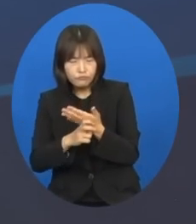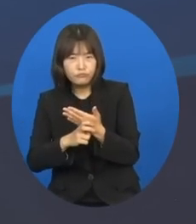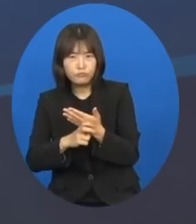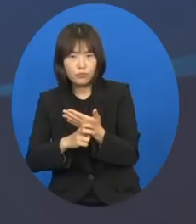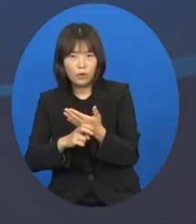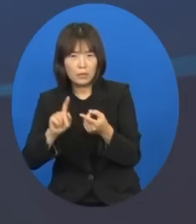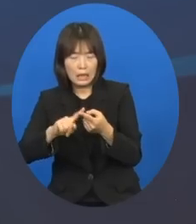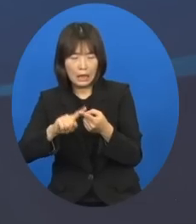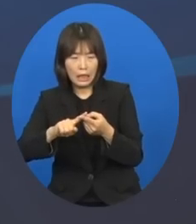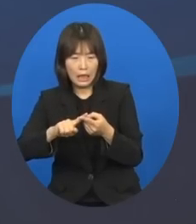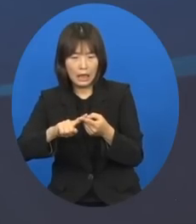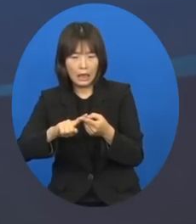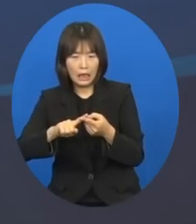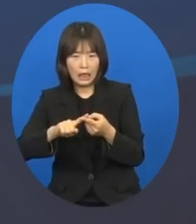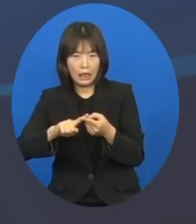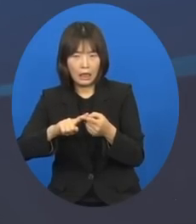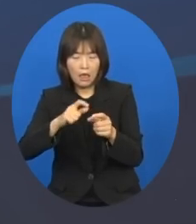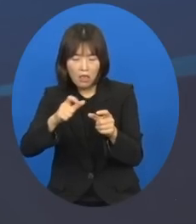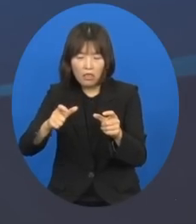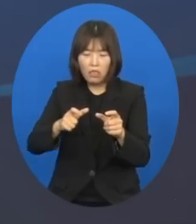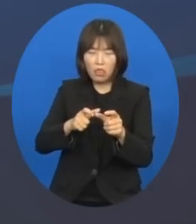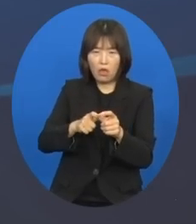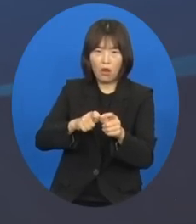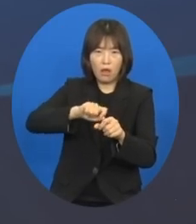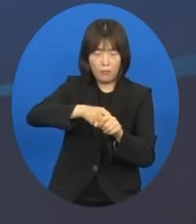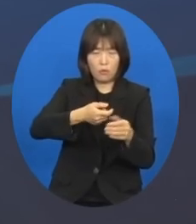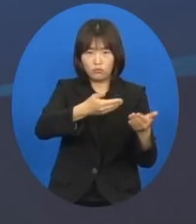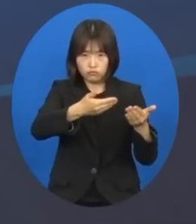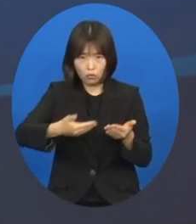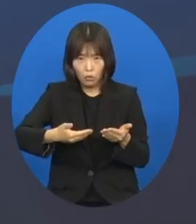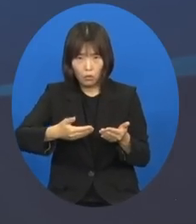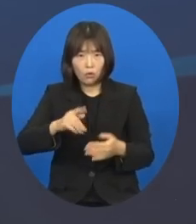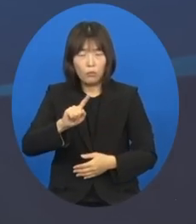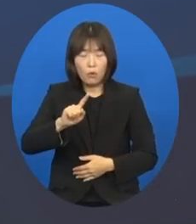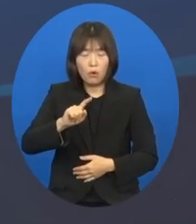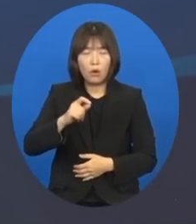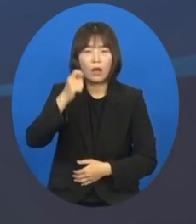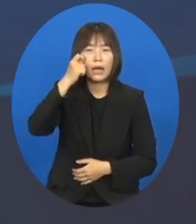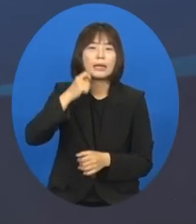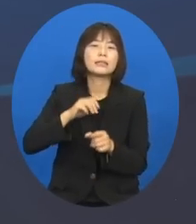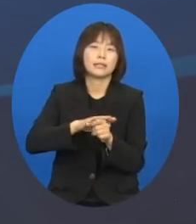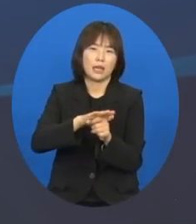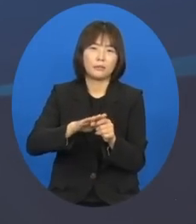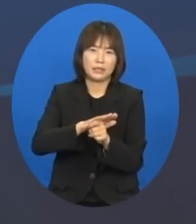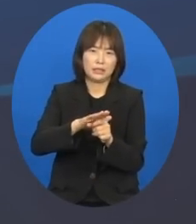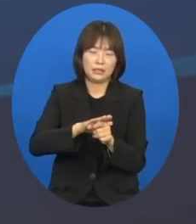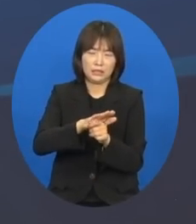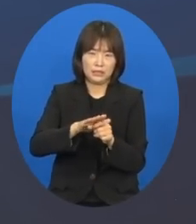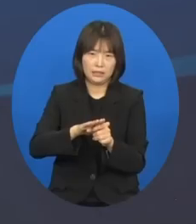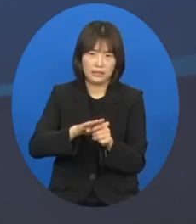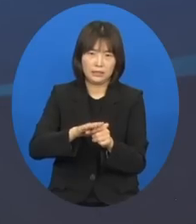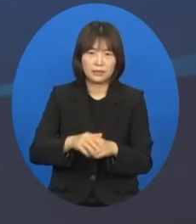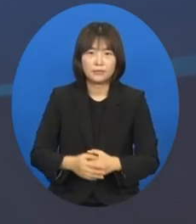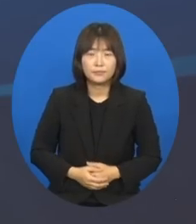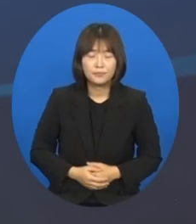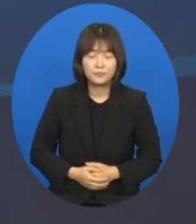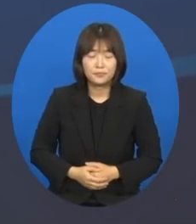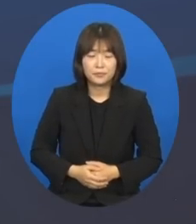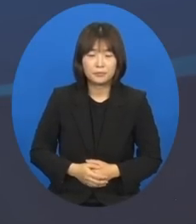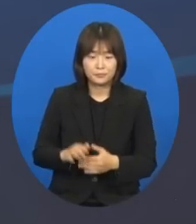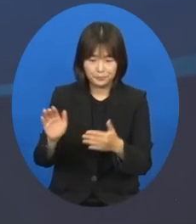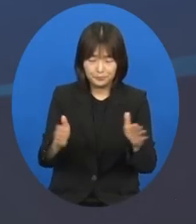것보다 약한 처벌을 해준 거죠 그걸 멀씨 자비라고 이야기합니다 은혜는